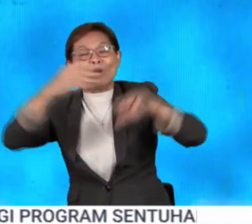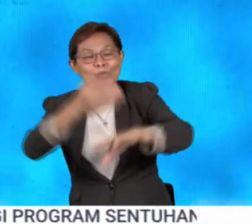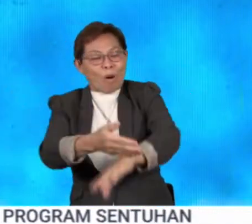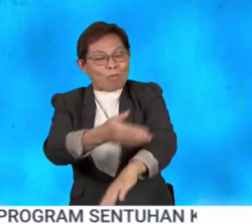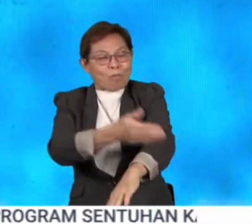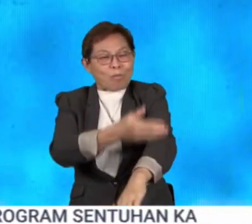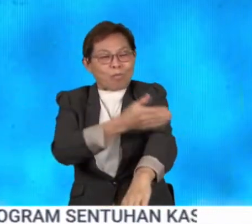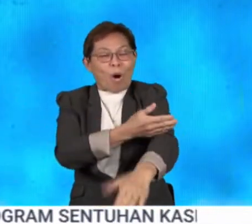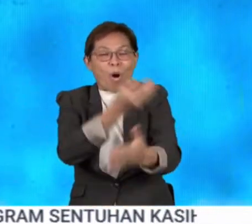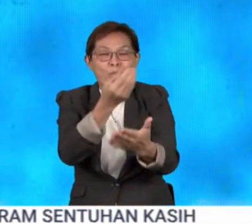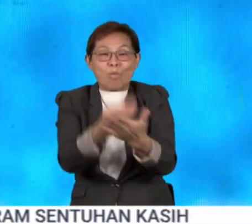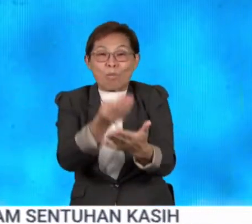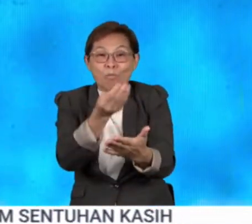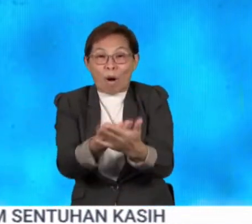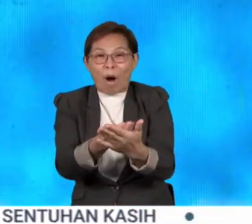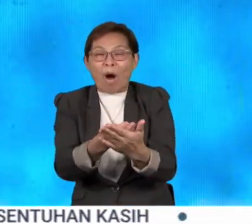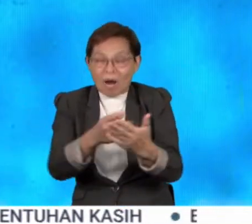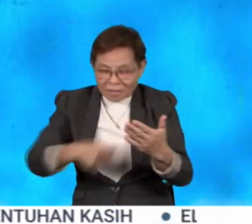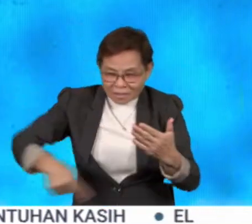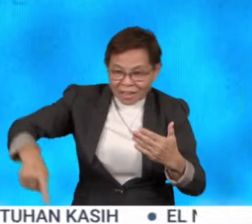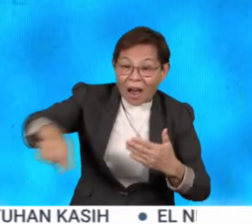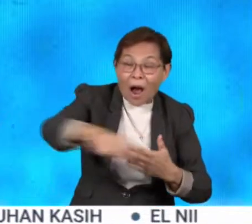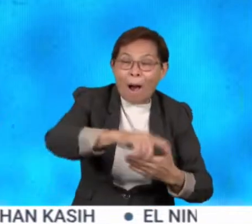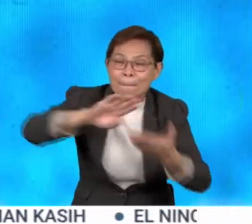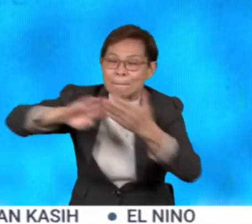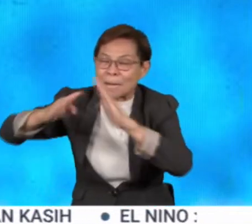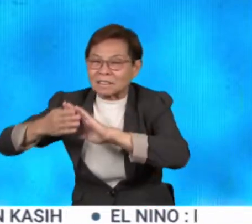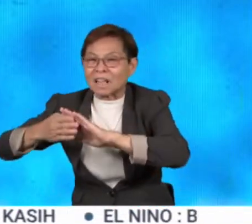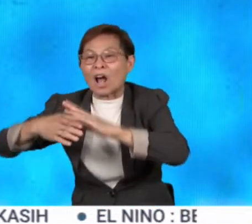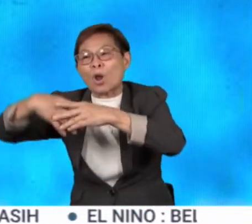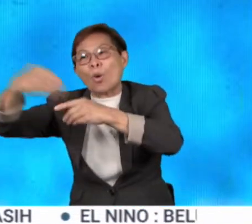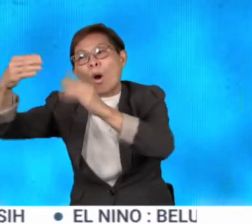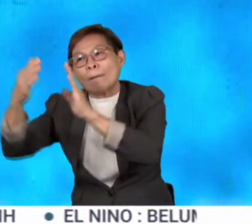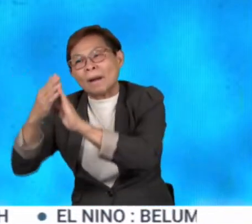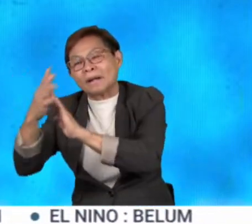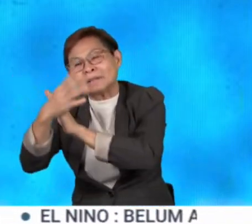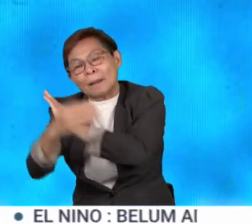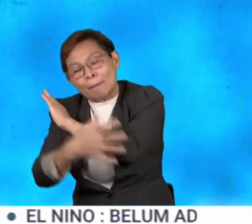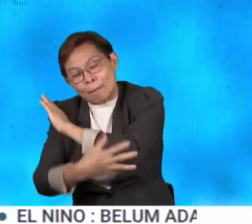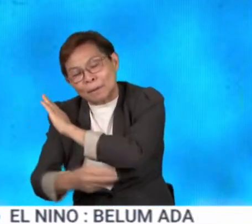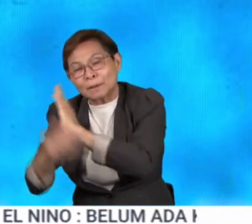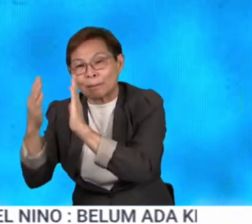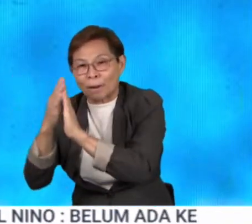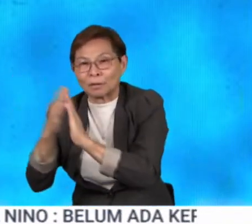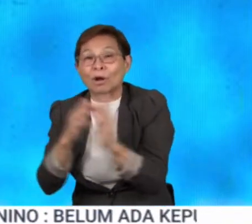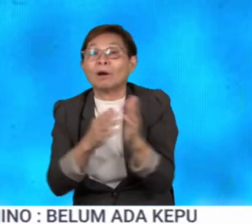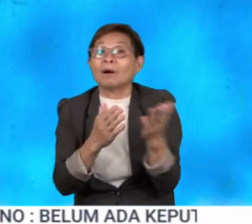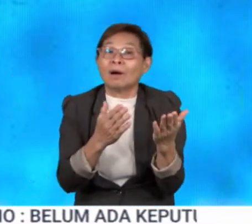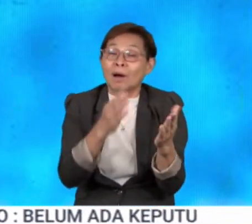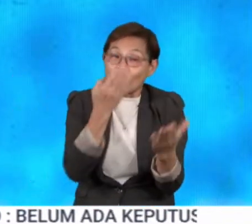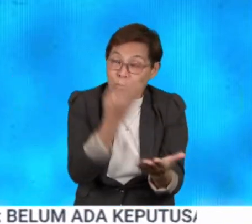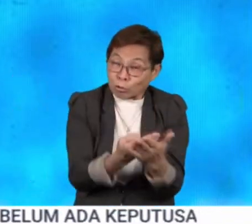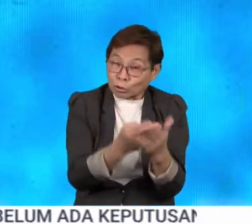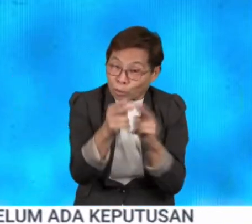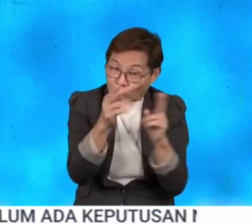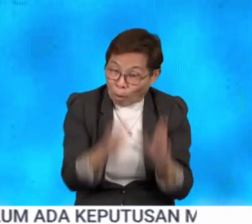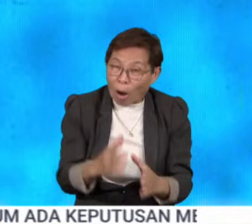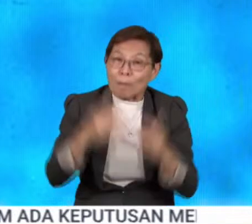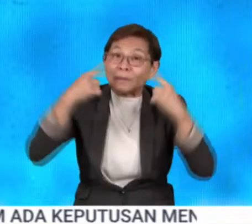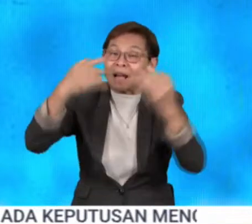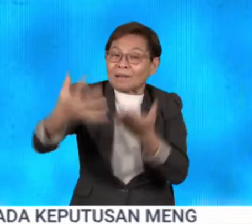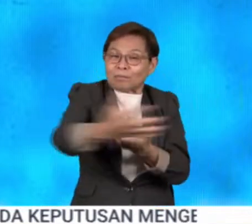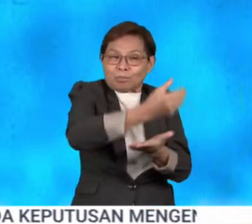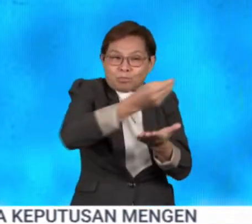taraf sosioekonomi dalam kalangan masyarakat luar bandar dan miskin bandar. Ia terbukti apabila usahawan terlibat berjaya menjana pendapatan